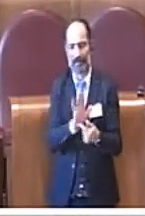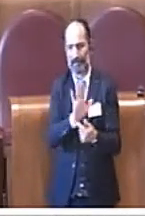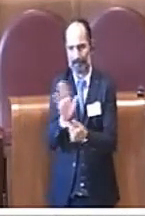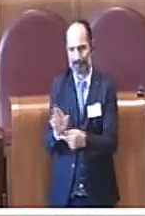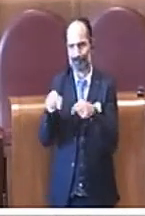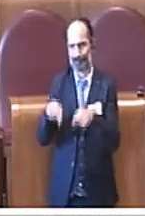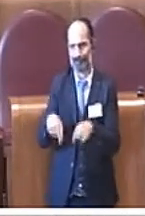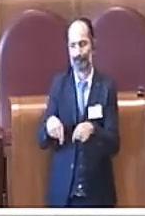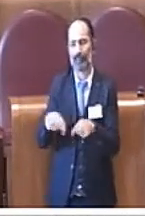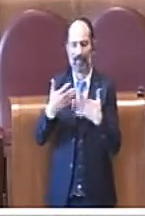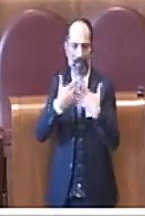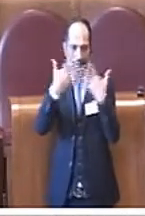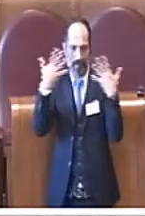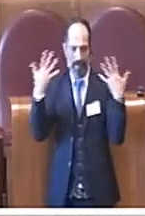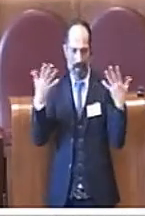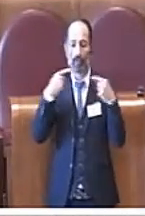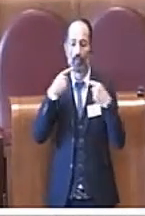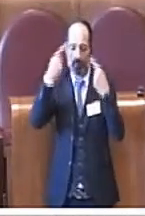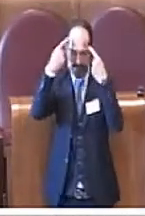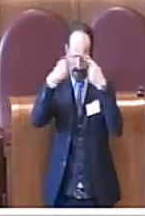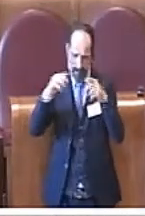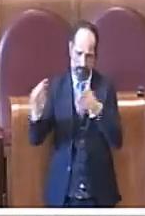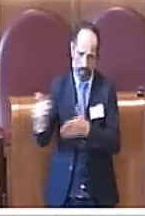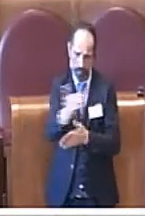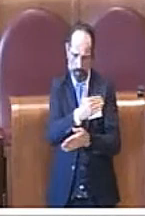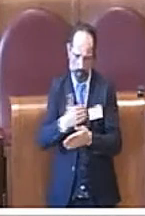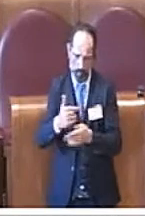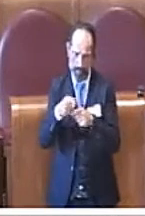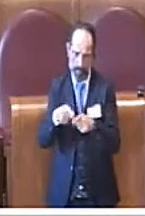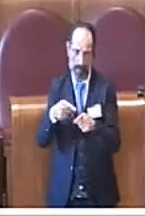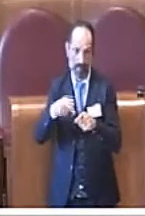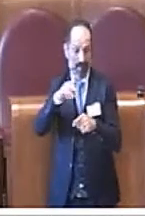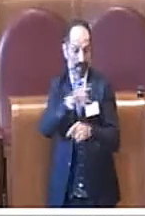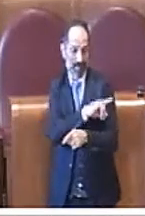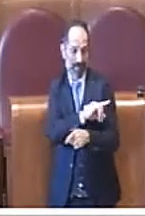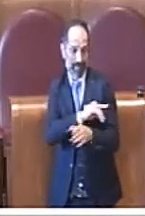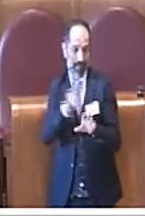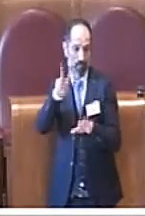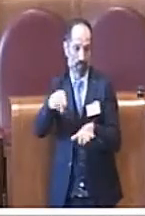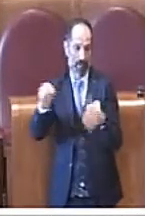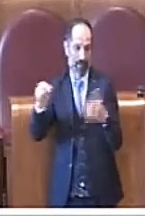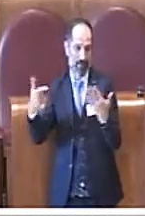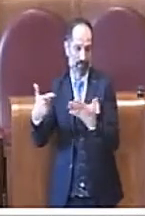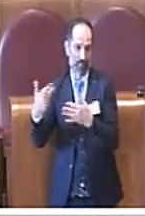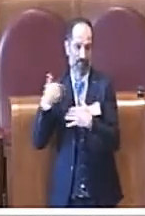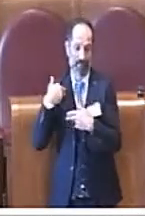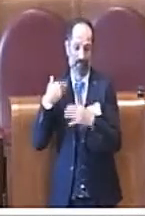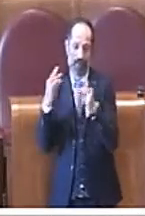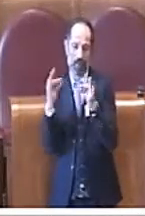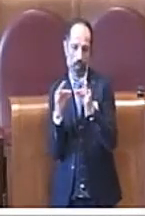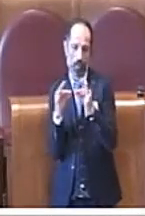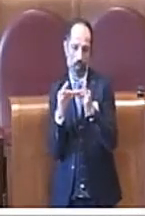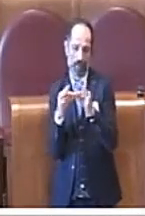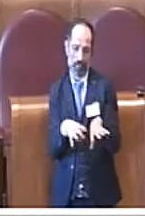documentazione. Poi è chiaro, come sappiamo tutti, dal settembre 2017 è iniziato il